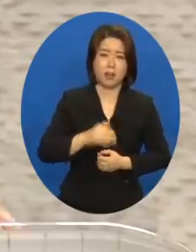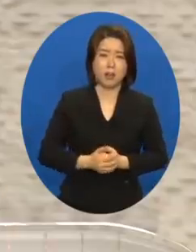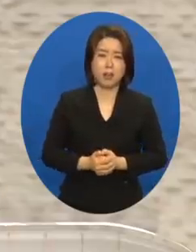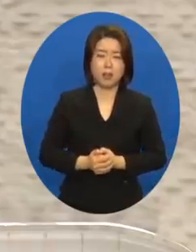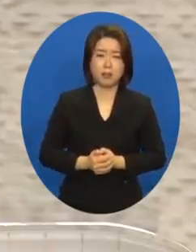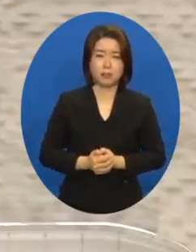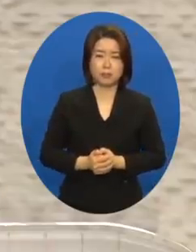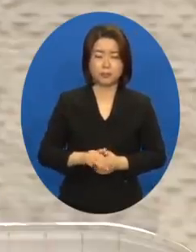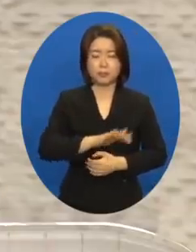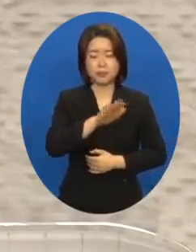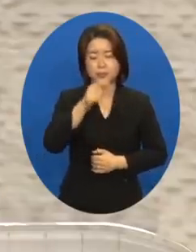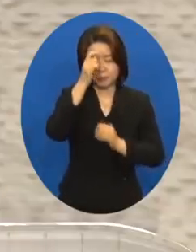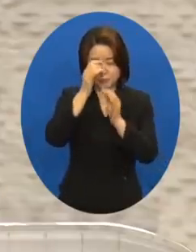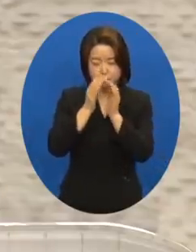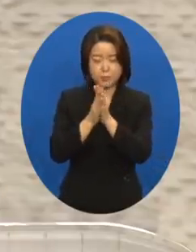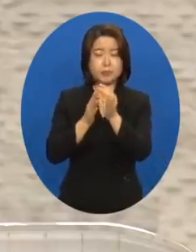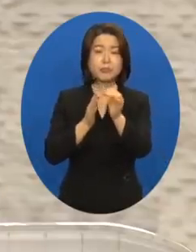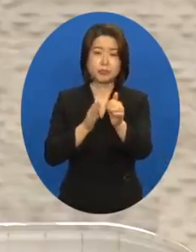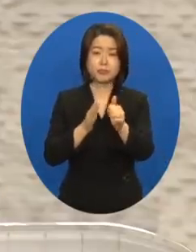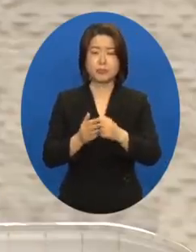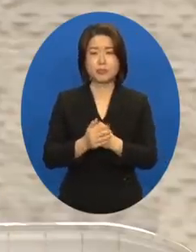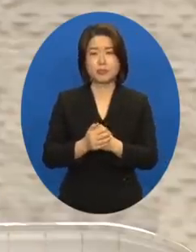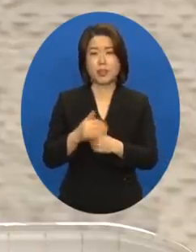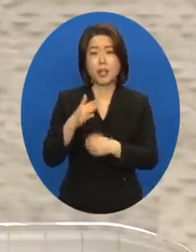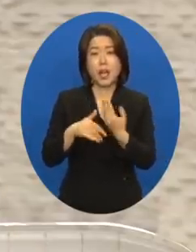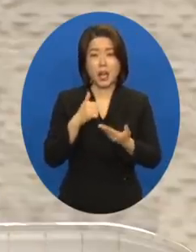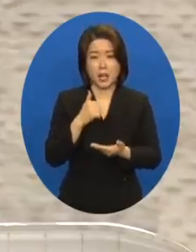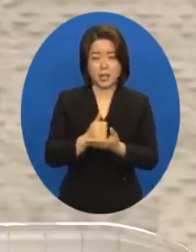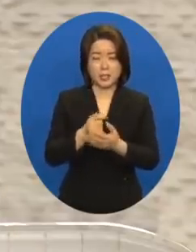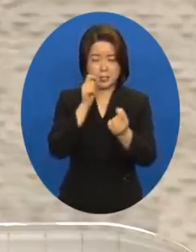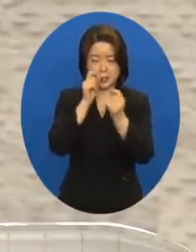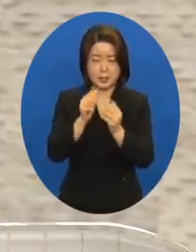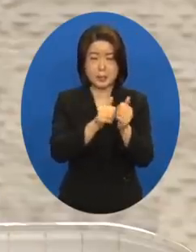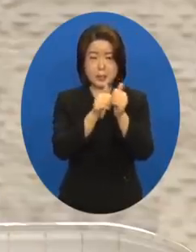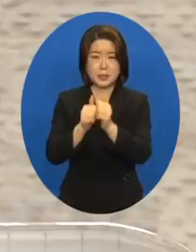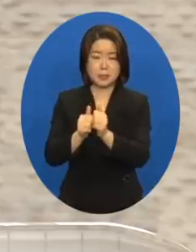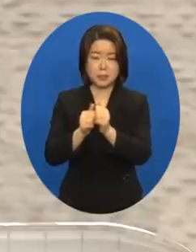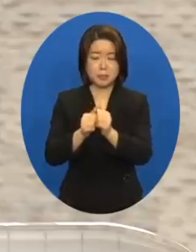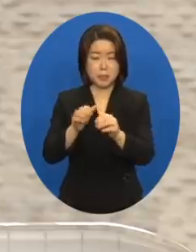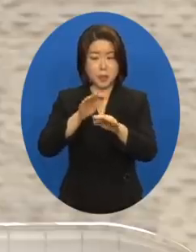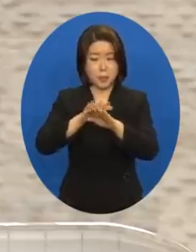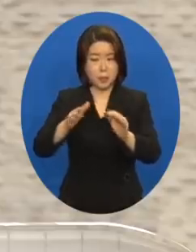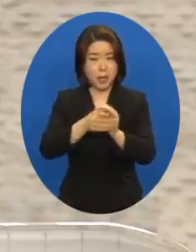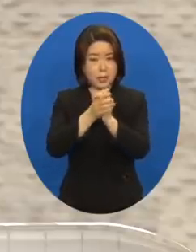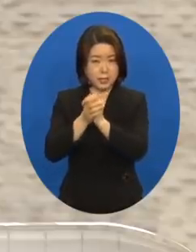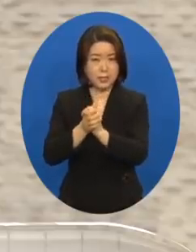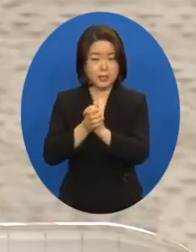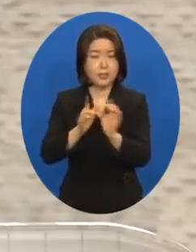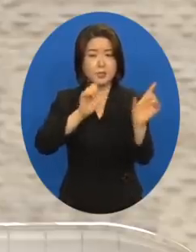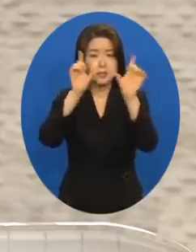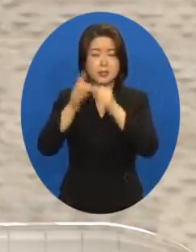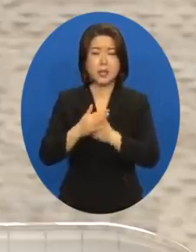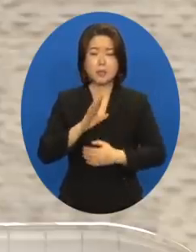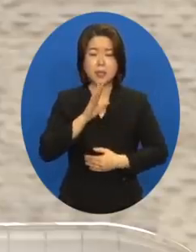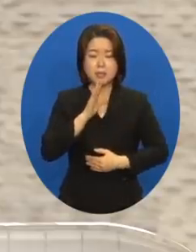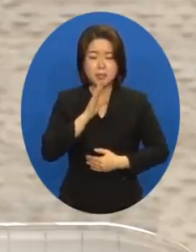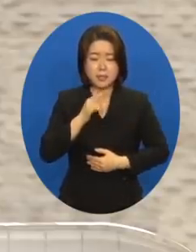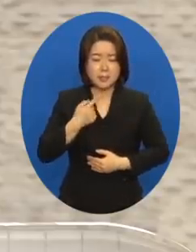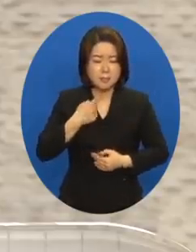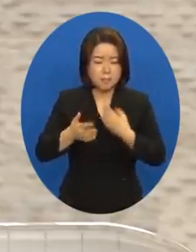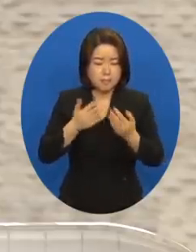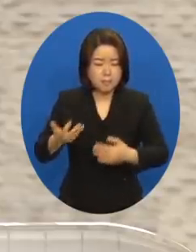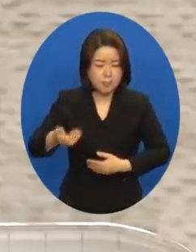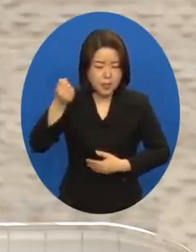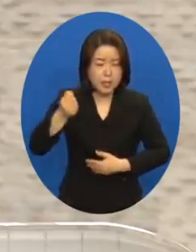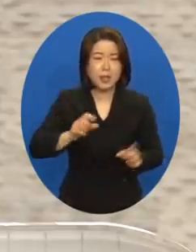우리 기도합시다 하나님과의 친밀한 화해의 삶을 내가 실제로 누리고 살게 하소서